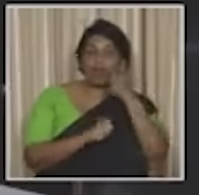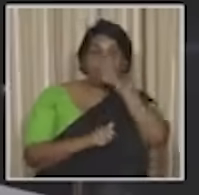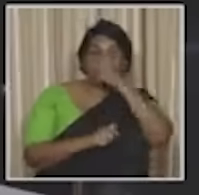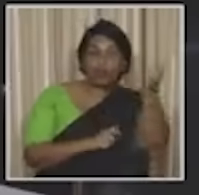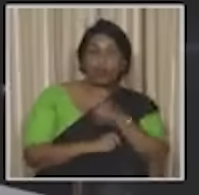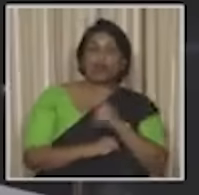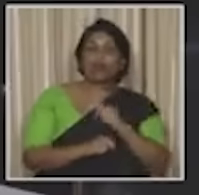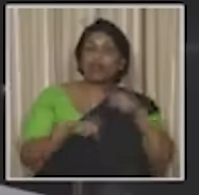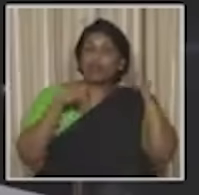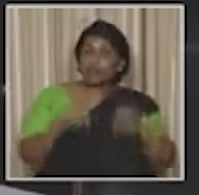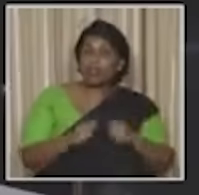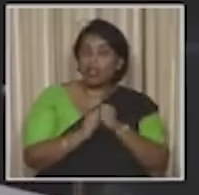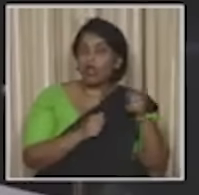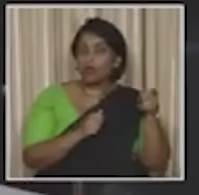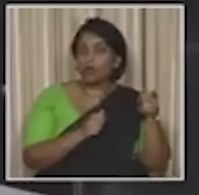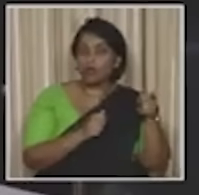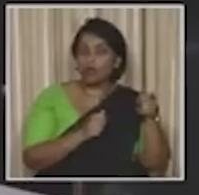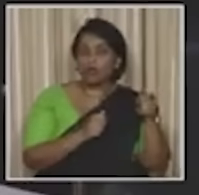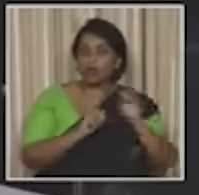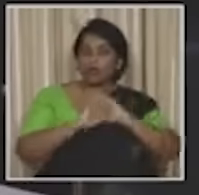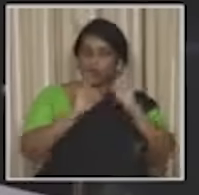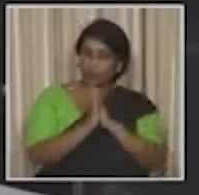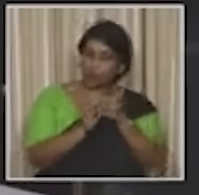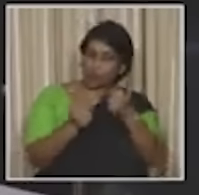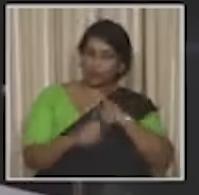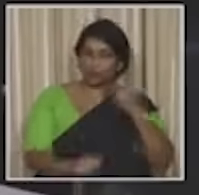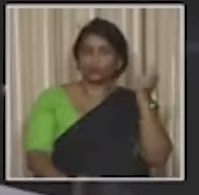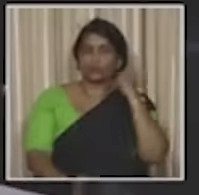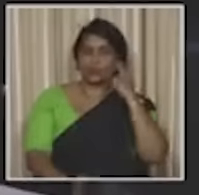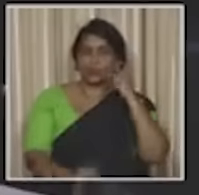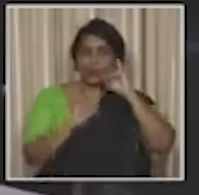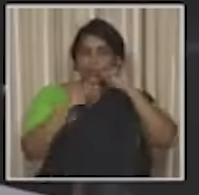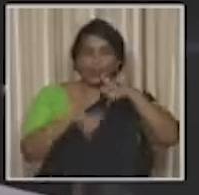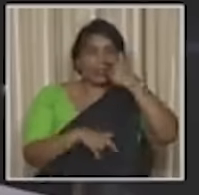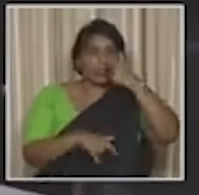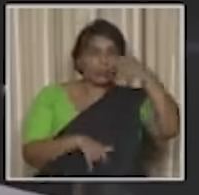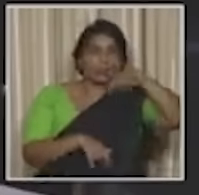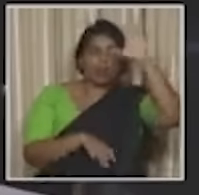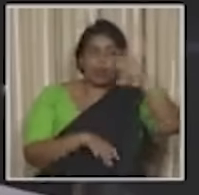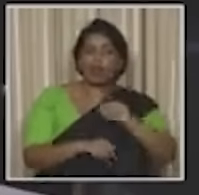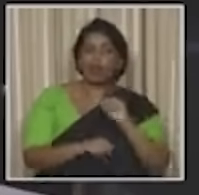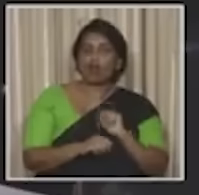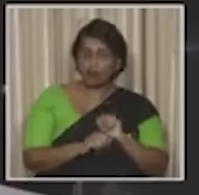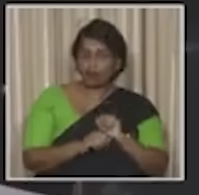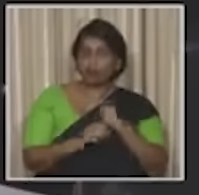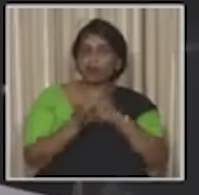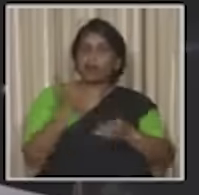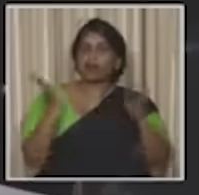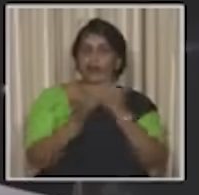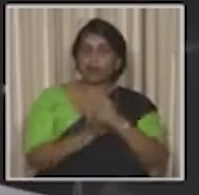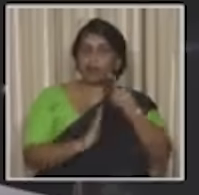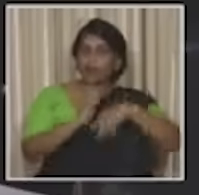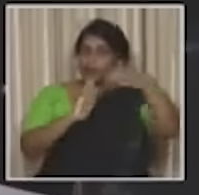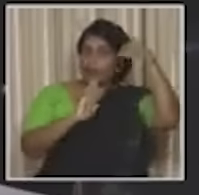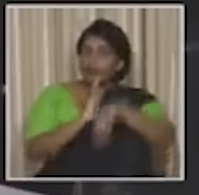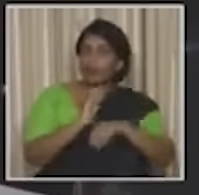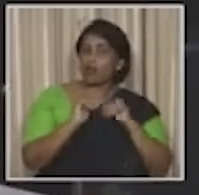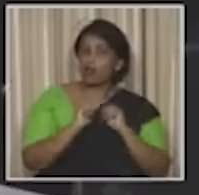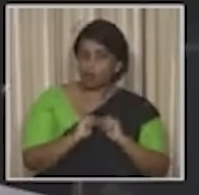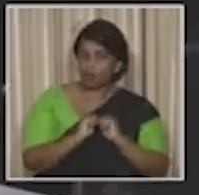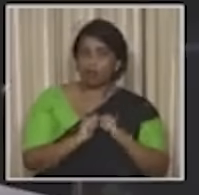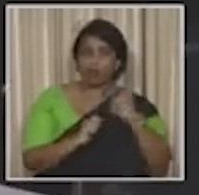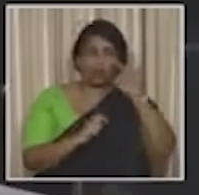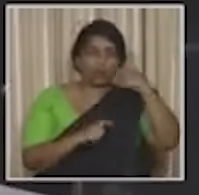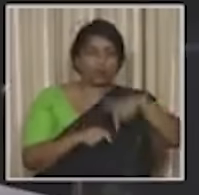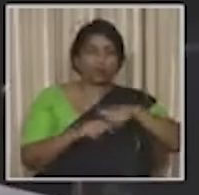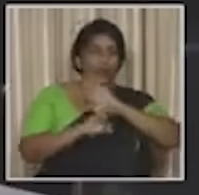kaud denut muka tu sidu minti minni. Isi alapi hantar denno. Bal tel gina kaud. Awasan kerana kita kira denno. Mereka prapat repat kerja kaud